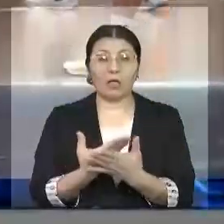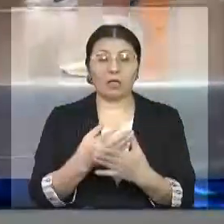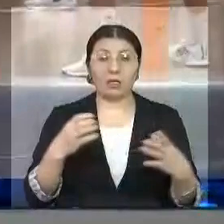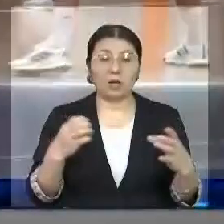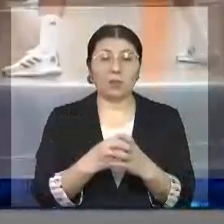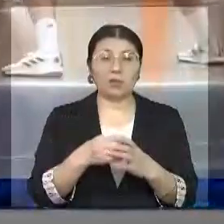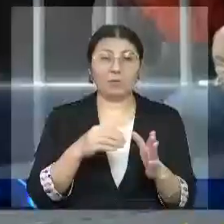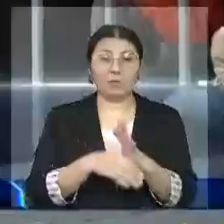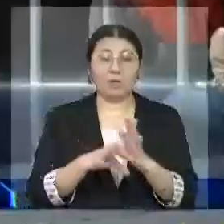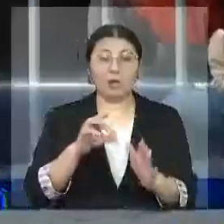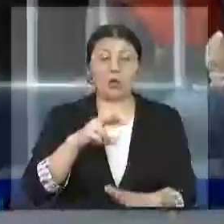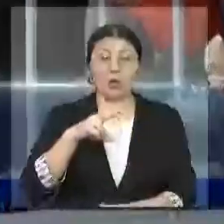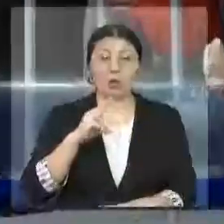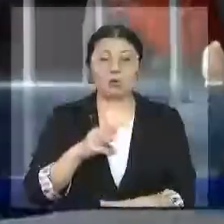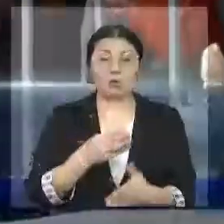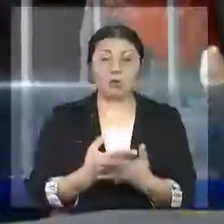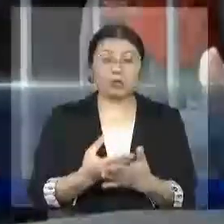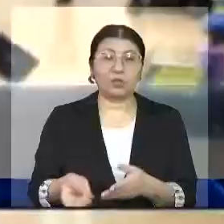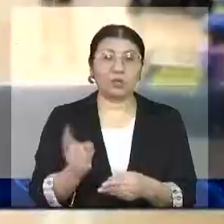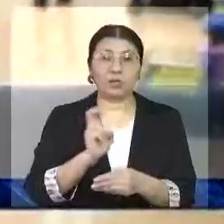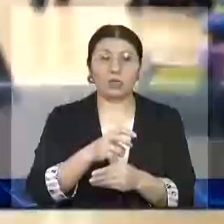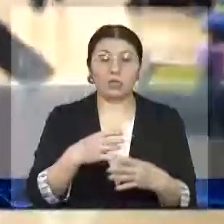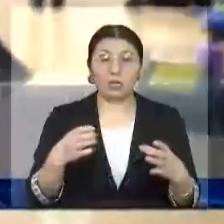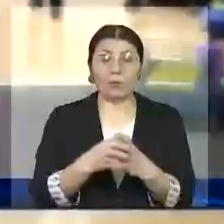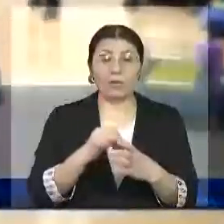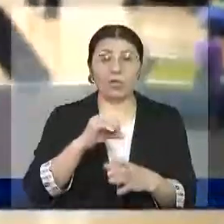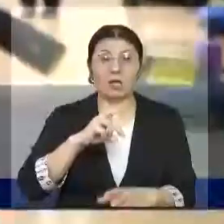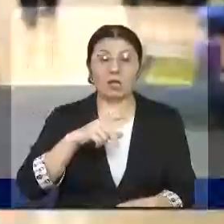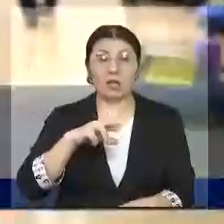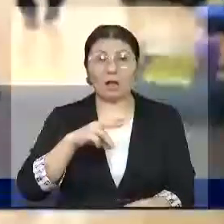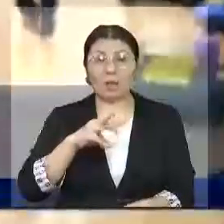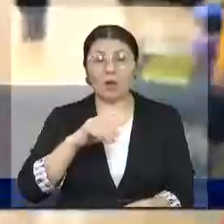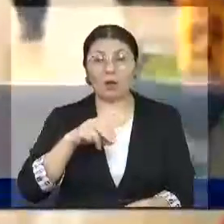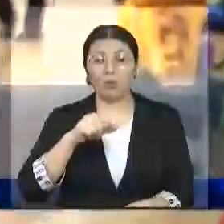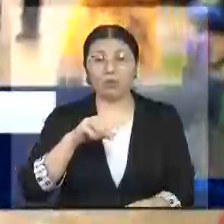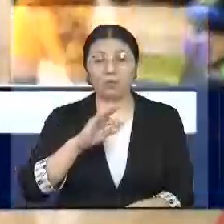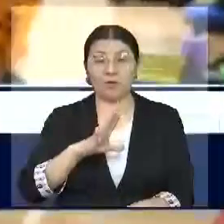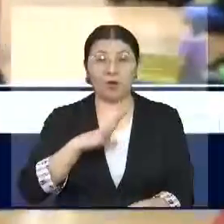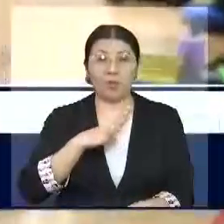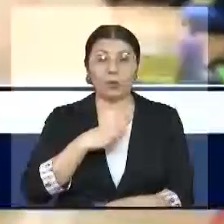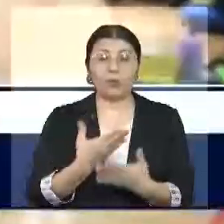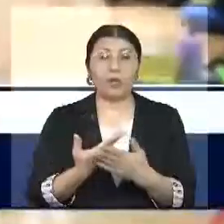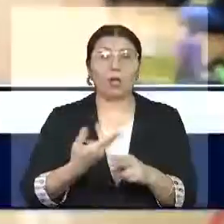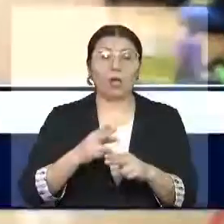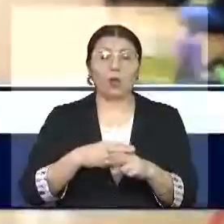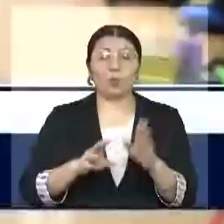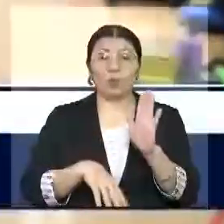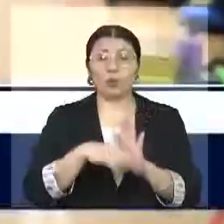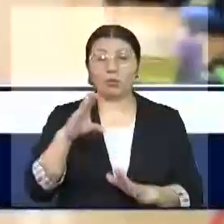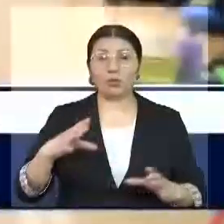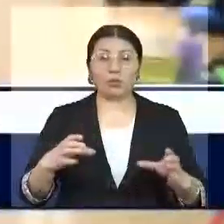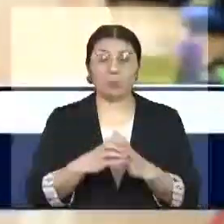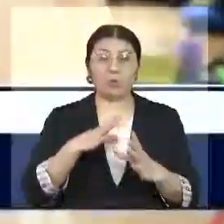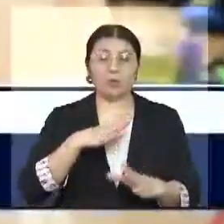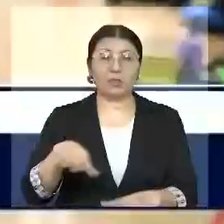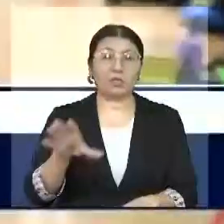солтүстіктен келген команда спортшысы Илья Морозовқа бұйырды. Самых лучших туров. Бұл чемпионаттағы үздік турлардың бірі болды.